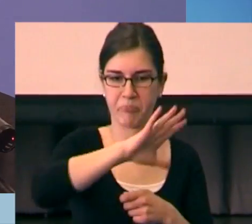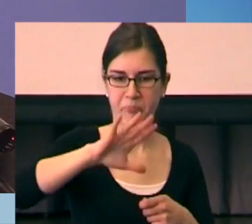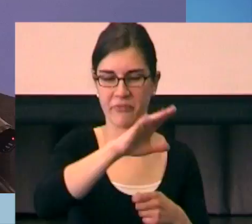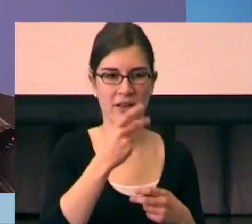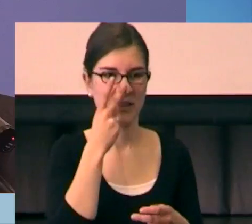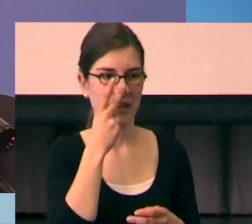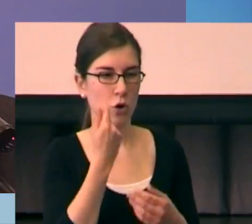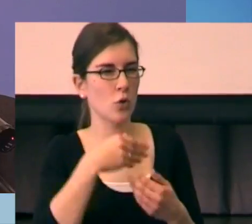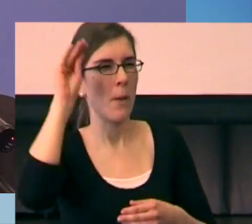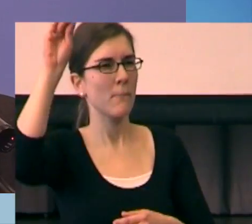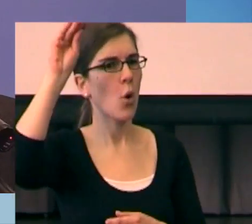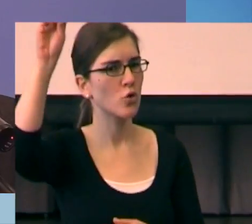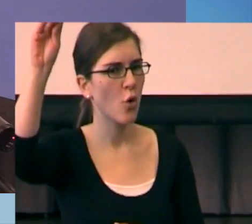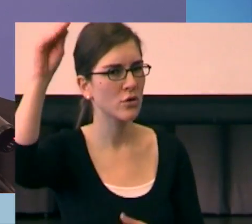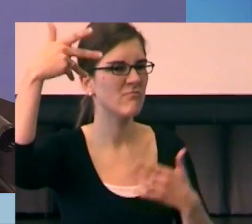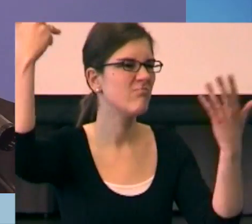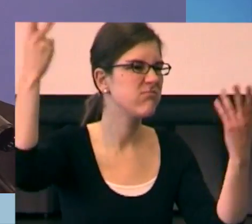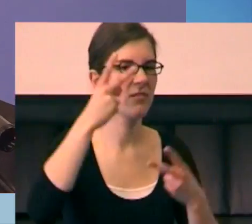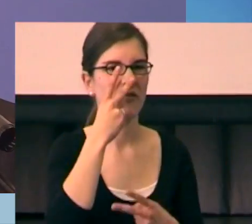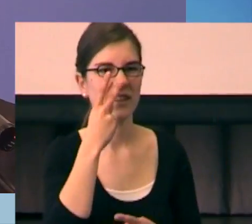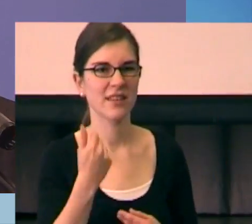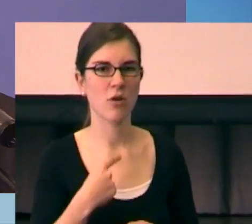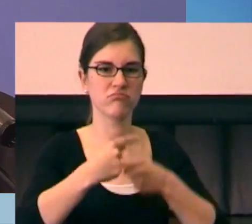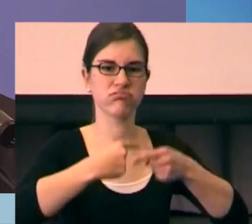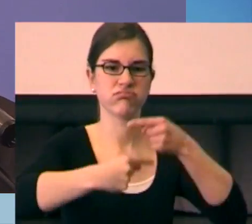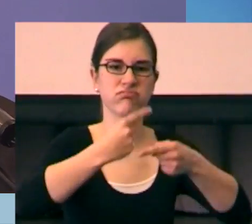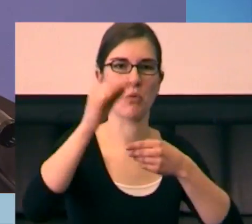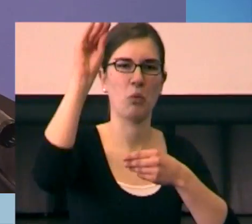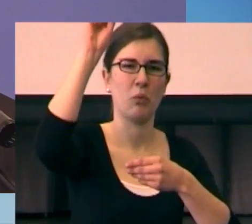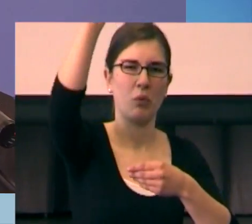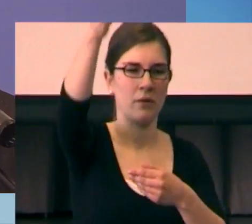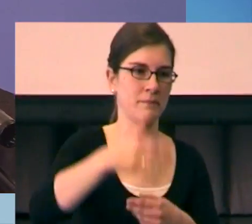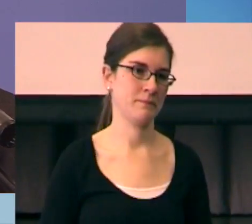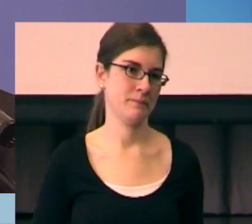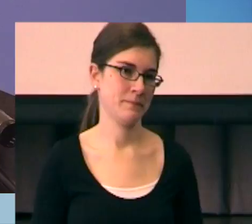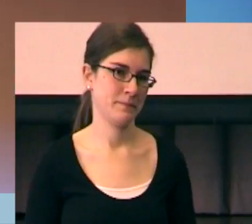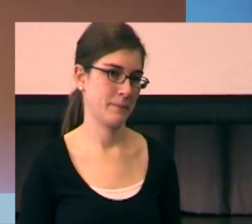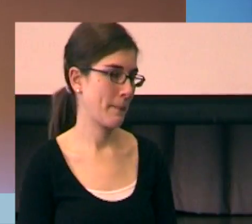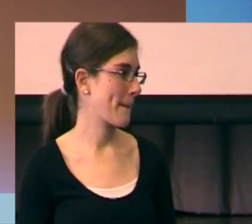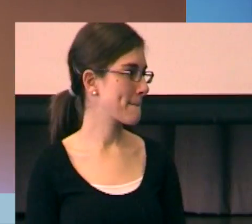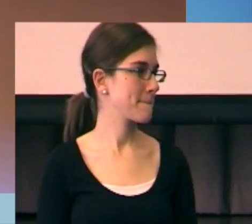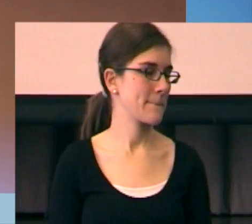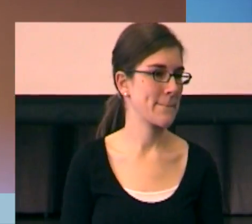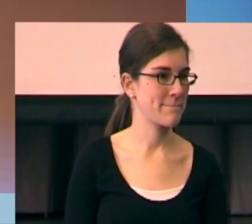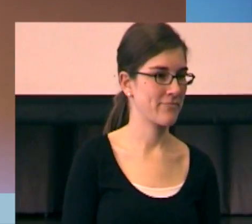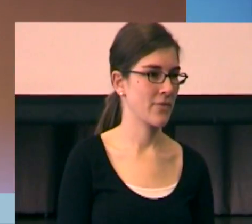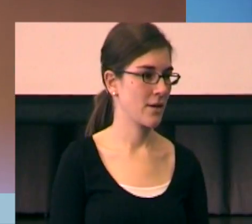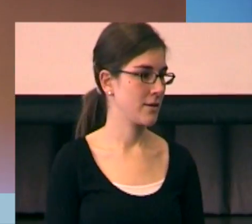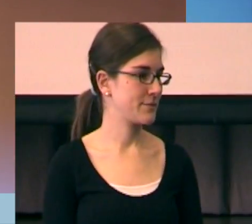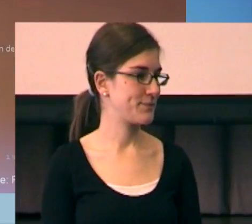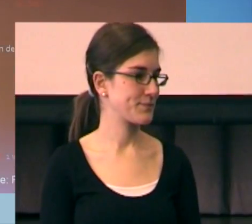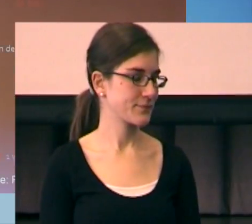Prognosen? Wie kann man abschätzen, wie das Prostatakarzinom, die Zahl der Erkrankten mit Prostatakarzinom sich entwickeln werden?